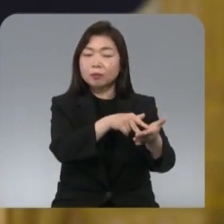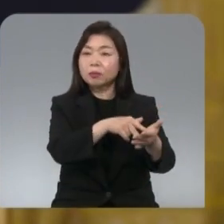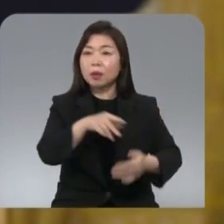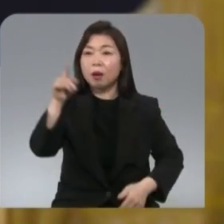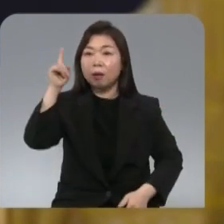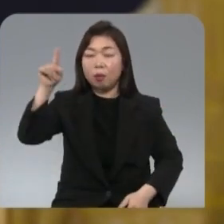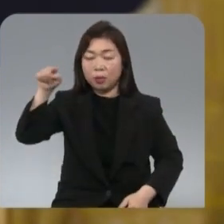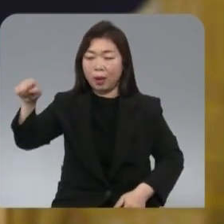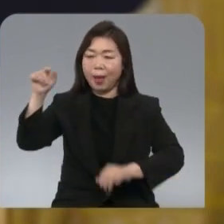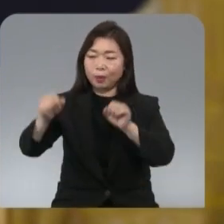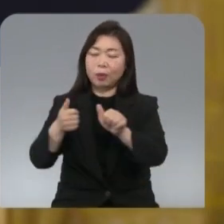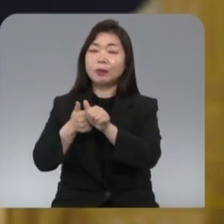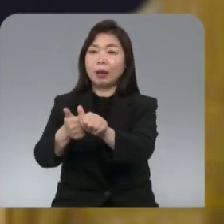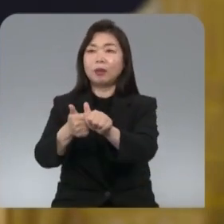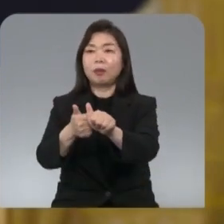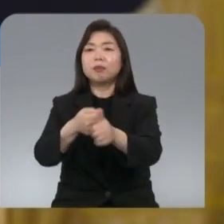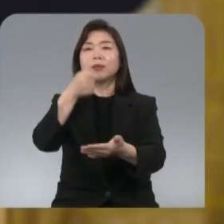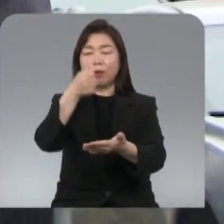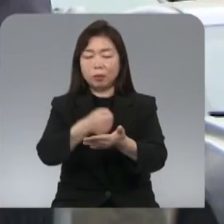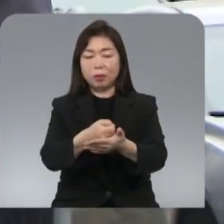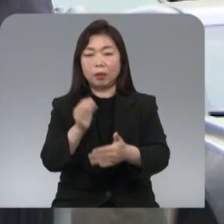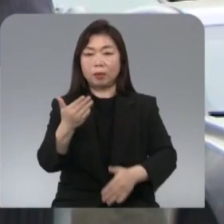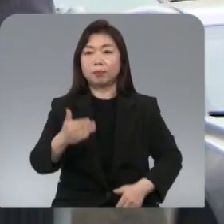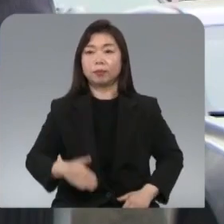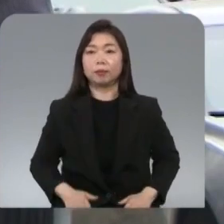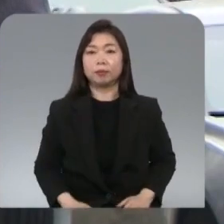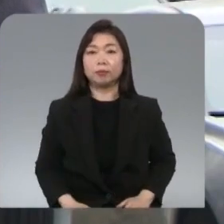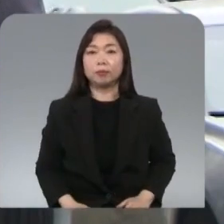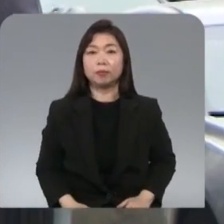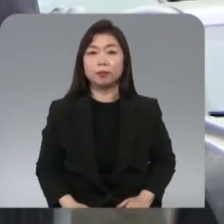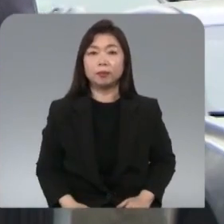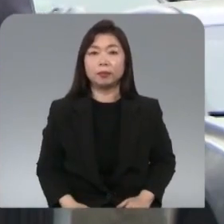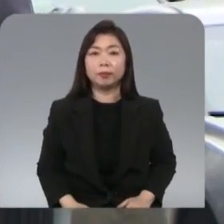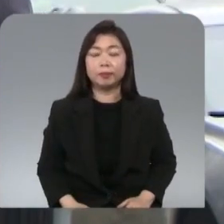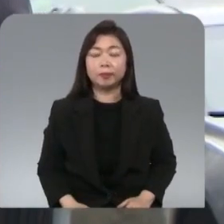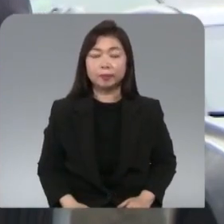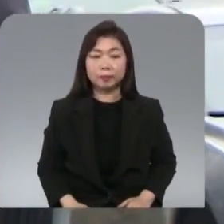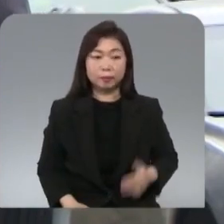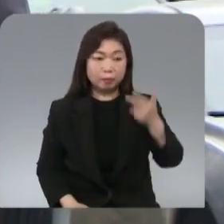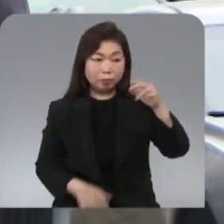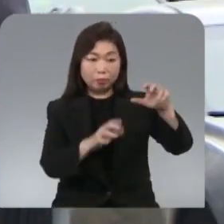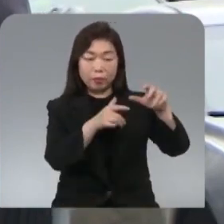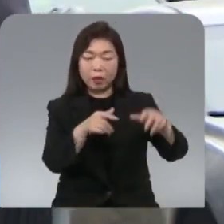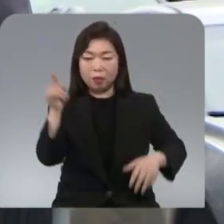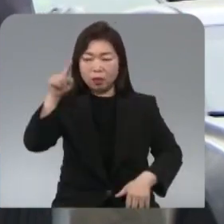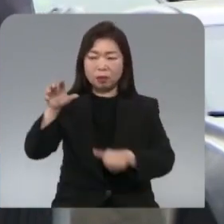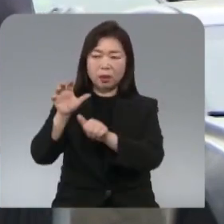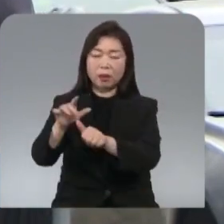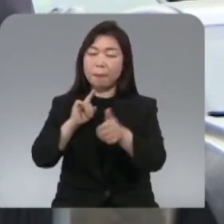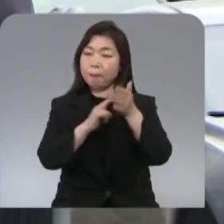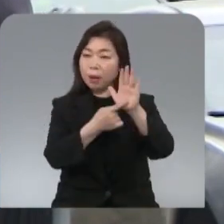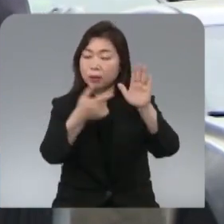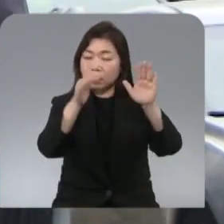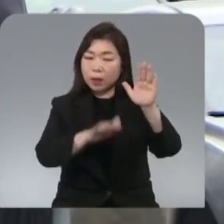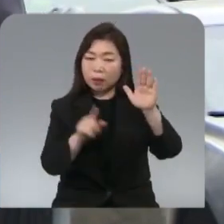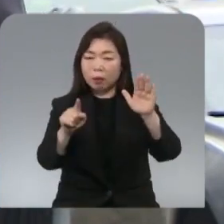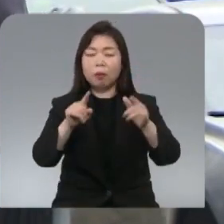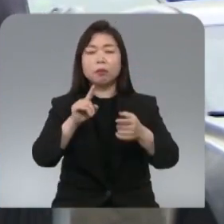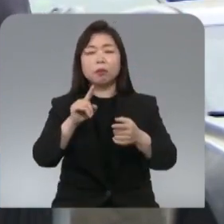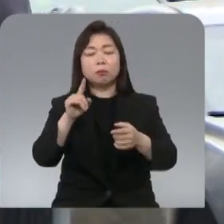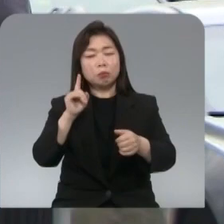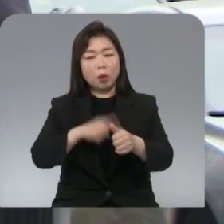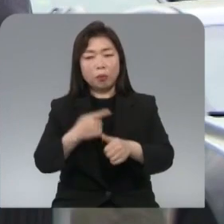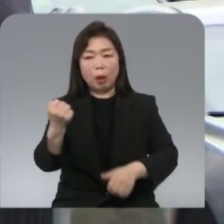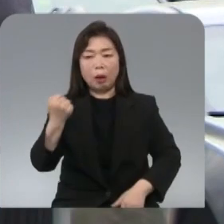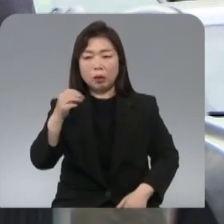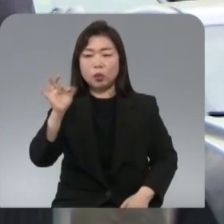Russia does next, we're ready to respond. 미국이 러시아에 강력한 제재를 부과했지만 이로 인한 에너지 가격